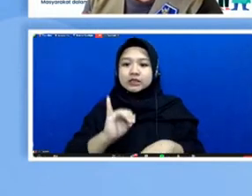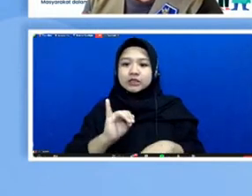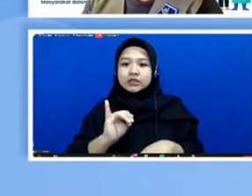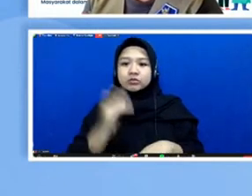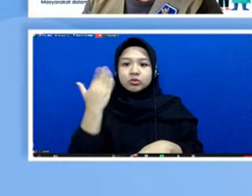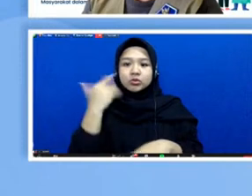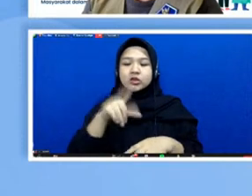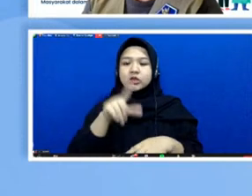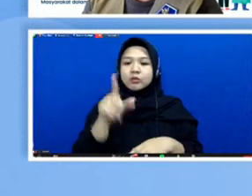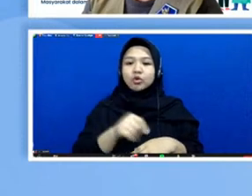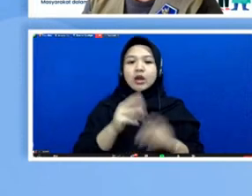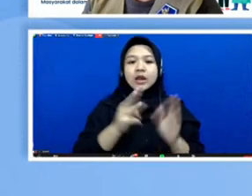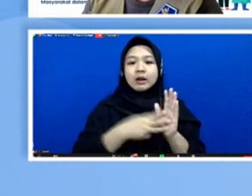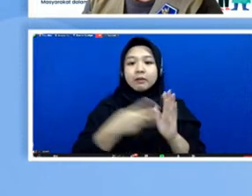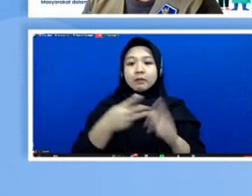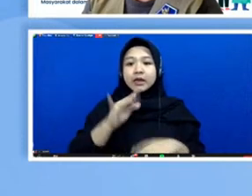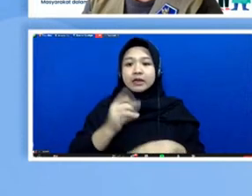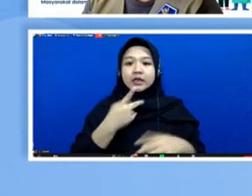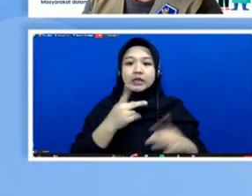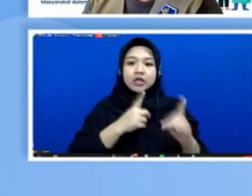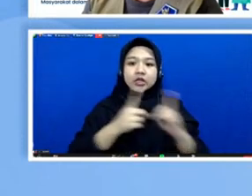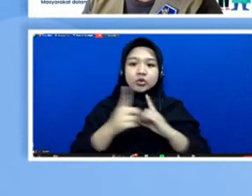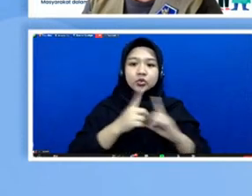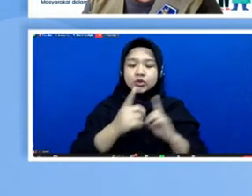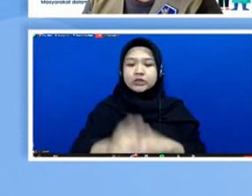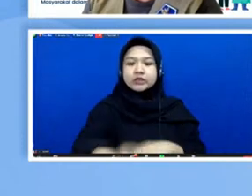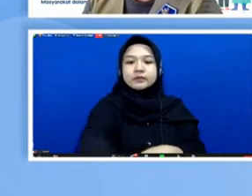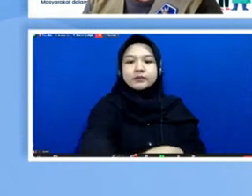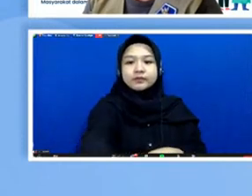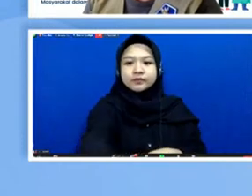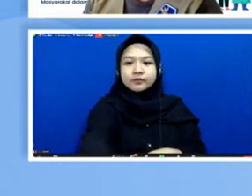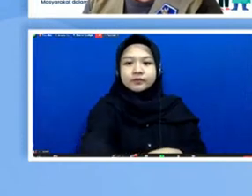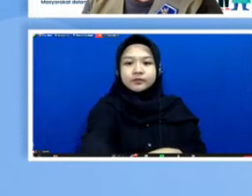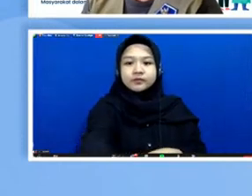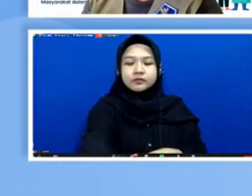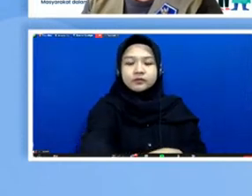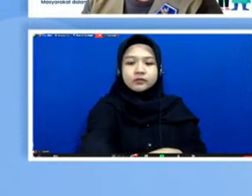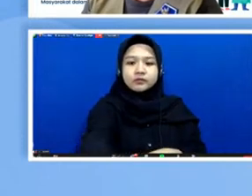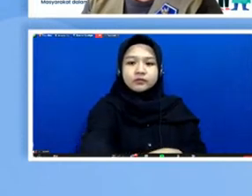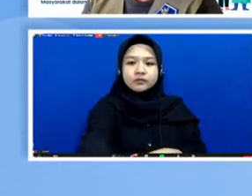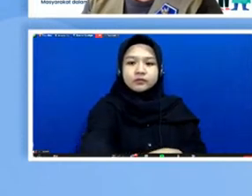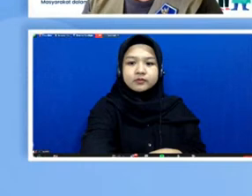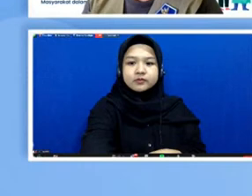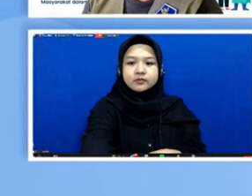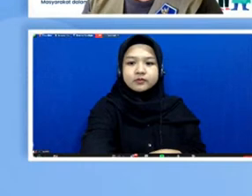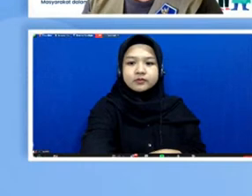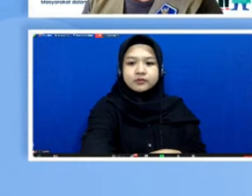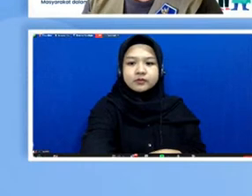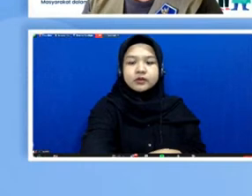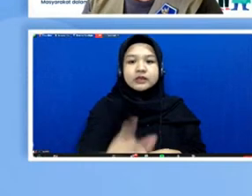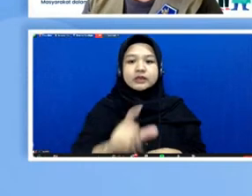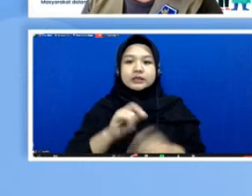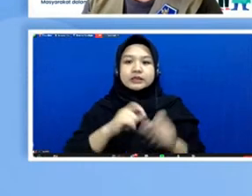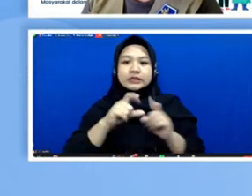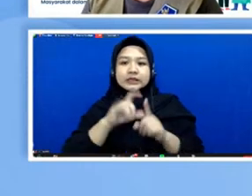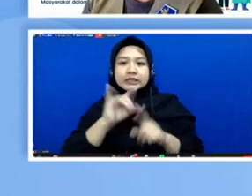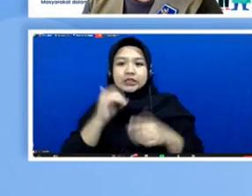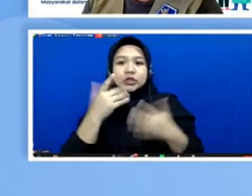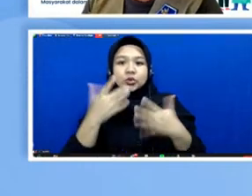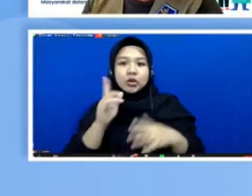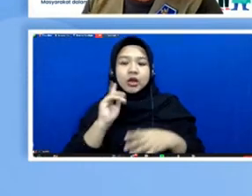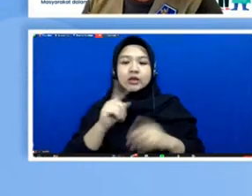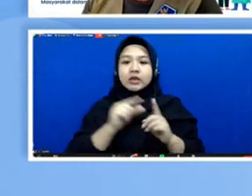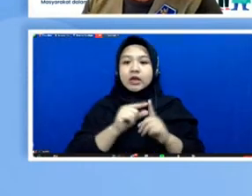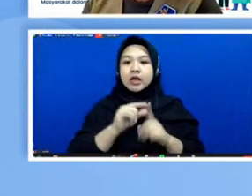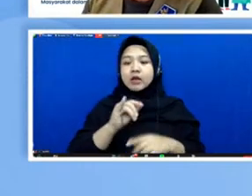di bulan-bulan Mei kita berdiskusi untuk bagaimana kita bisa melakukan kontak tracing. Dan CISDI sudah melakukan piloting dan